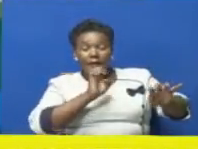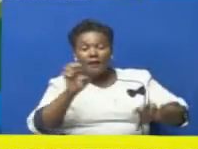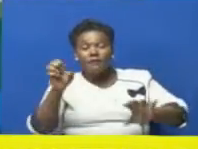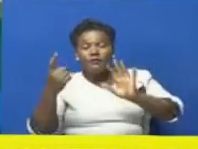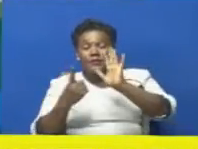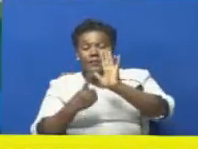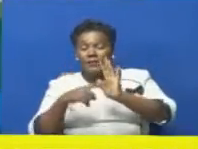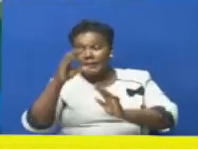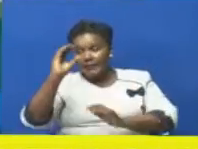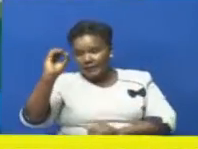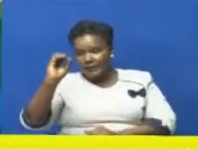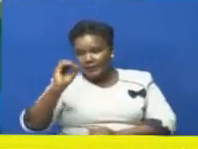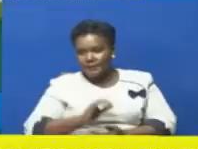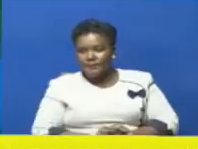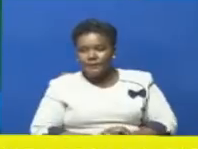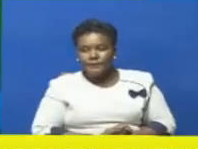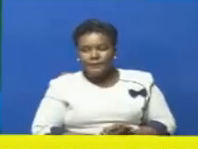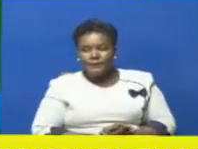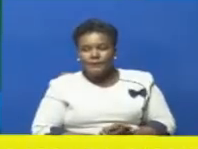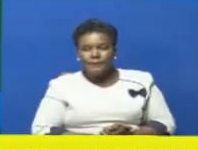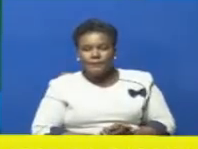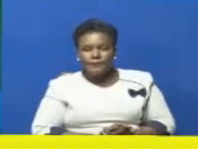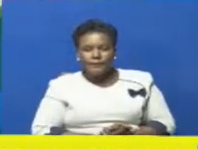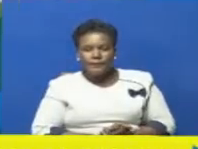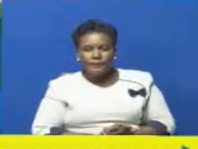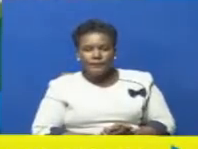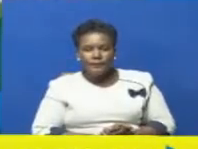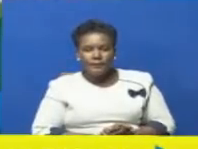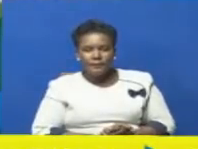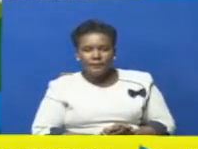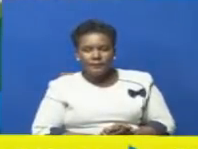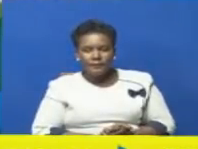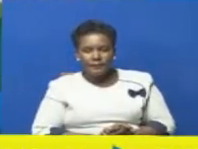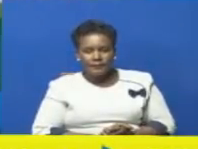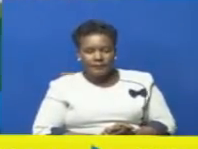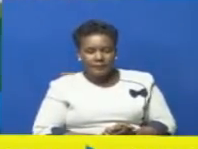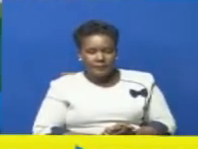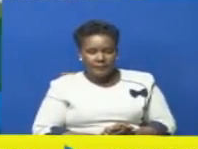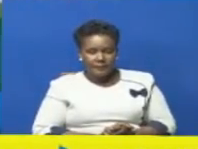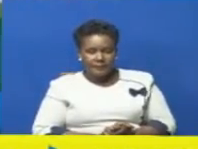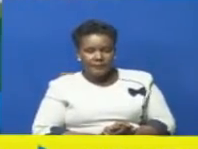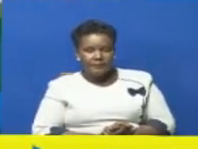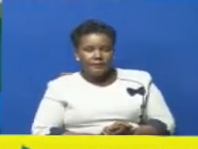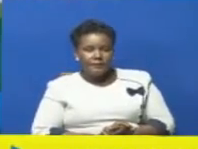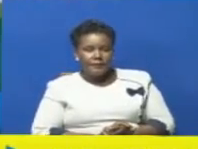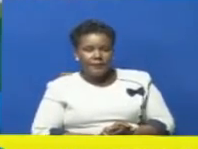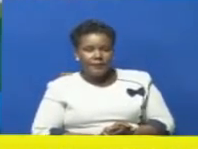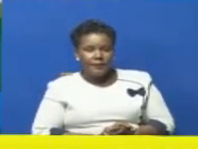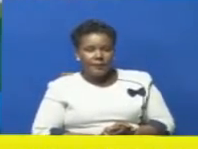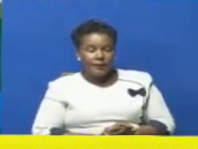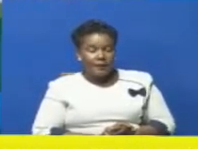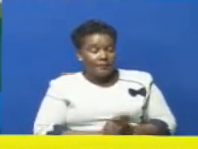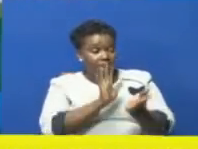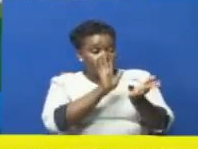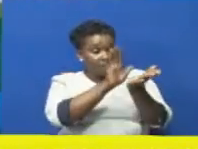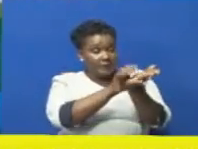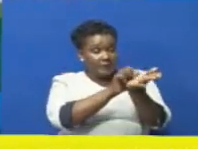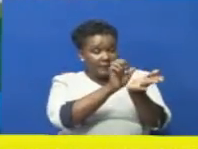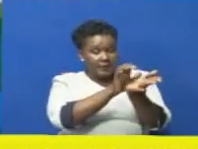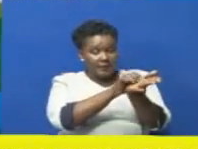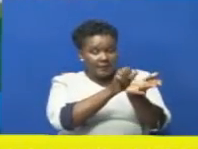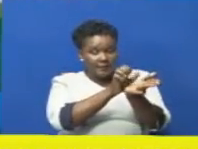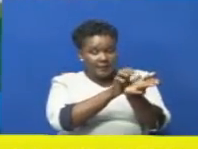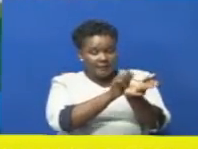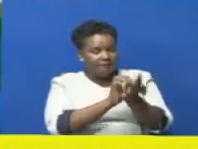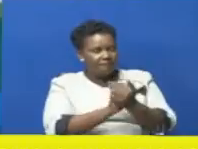kwa shilingi 60,000, na hapo ni kwa eneo la Babati mjini. Twende mchele.